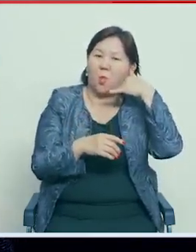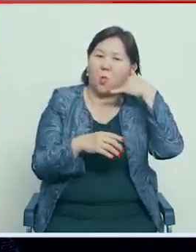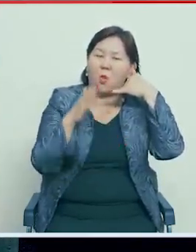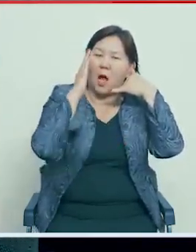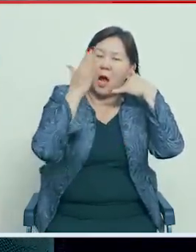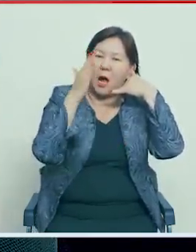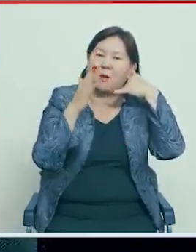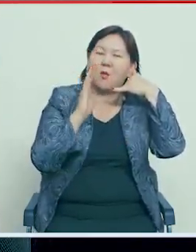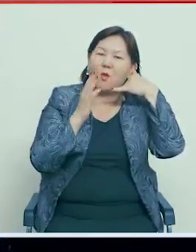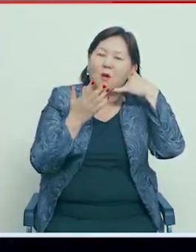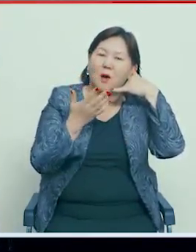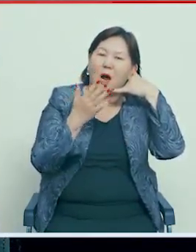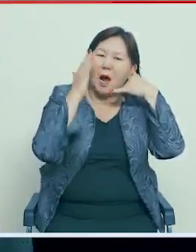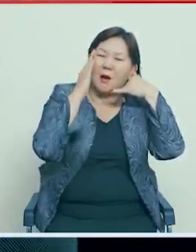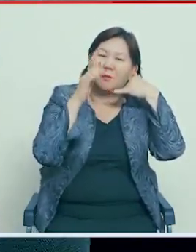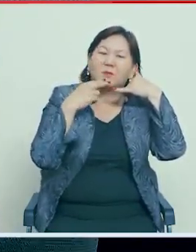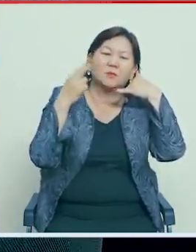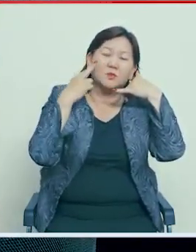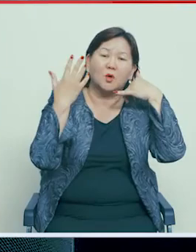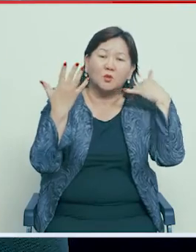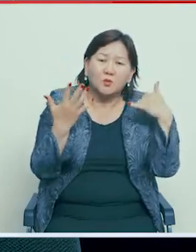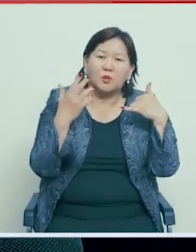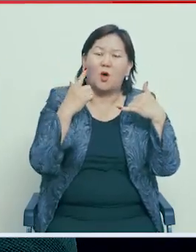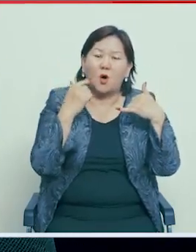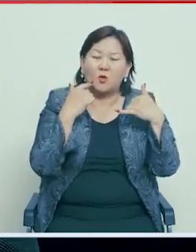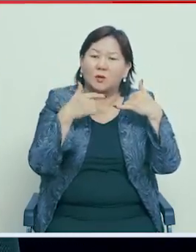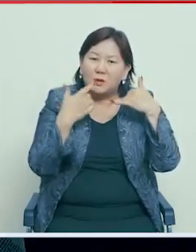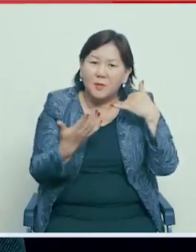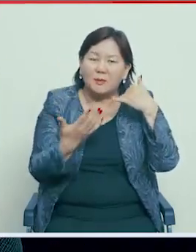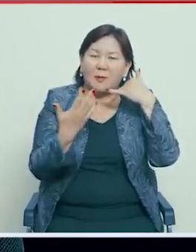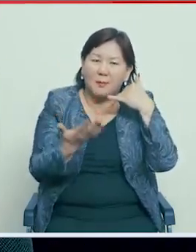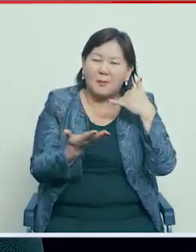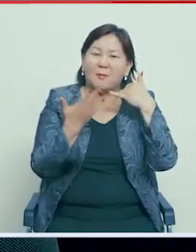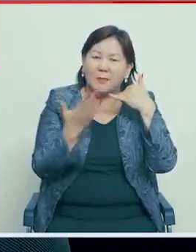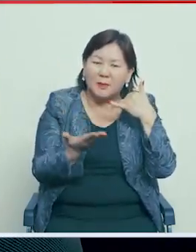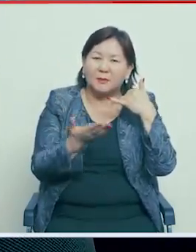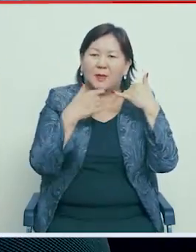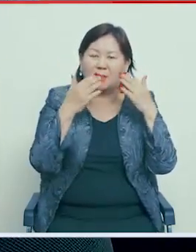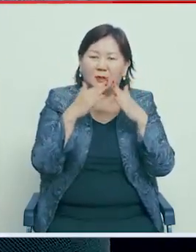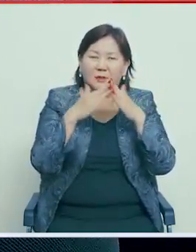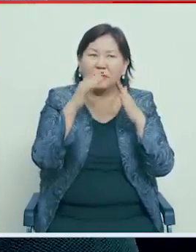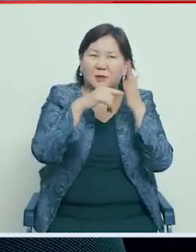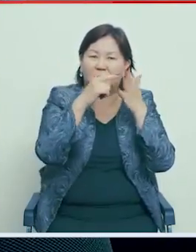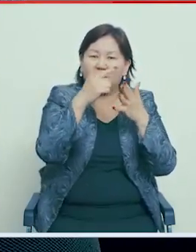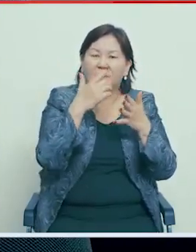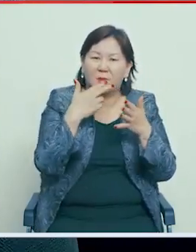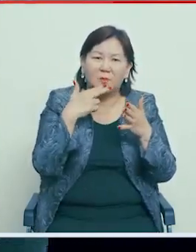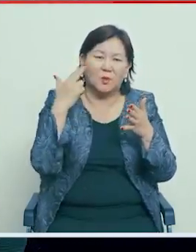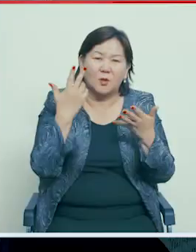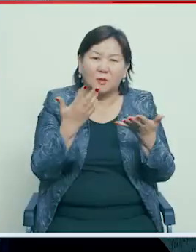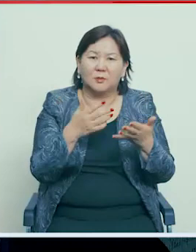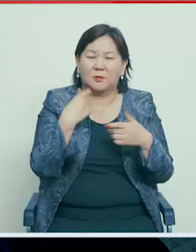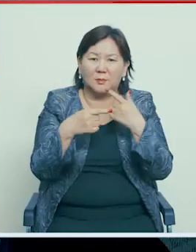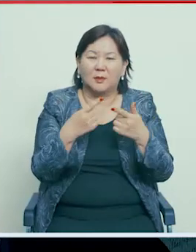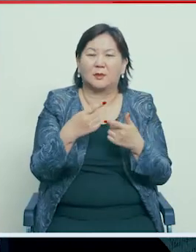аав ирээд манай аав ирэлгүй миний охин юм сонсголгүй юм аа одоо охинтойгоо ойлоо байсан байна. Ийм ингэсэн байна, тэгсэн байна гижээж ингээд.